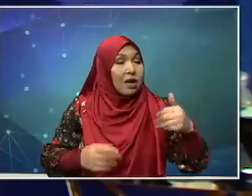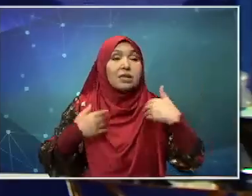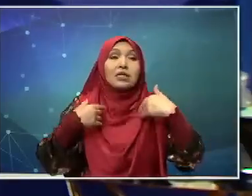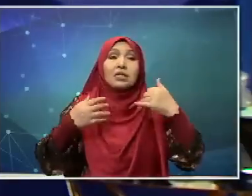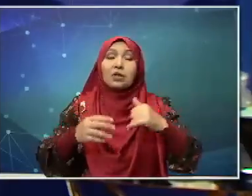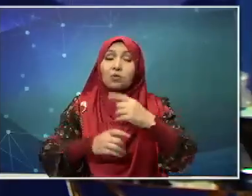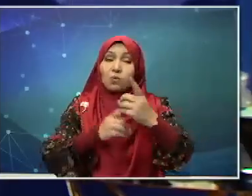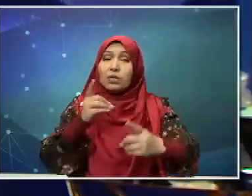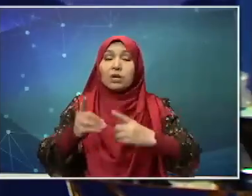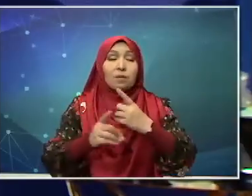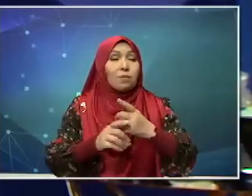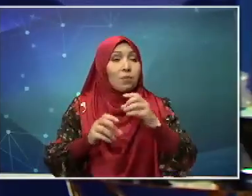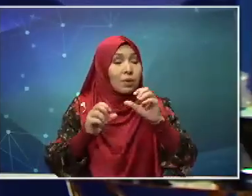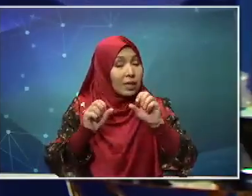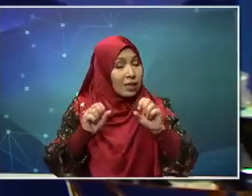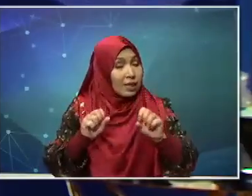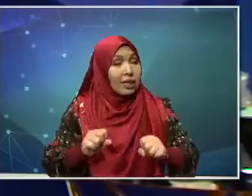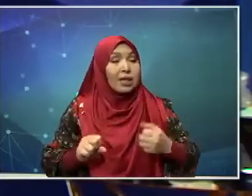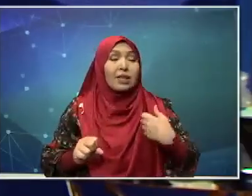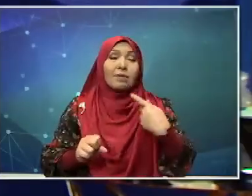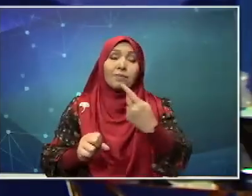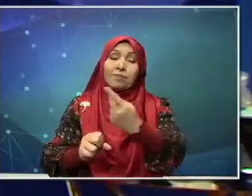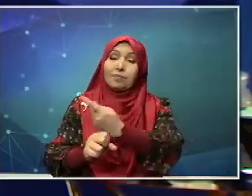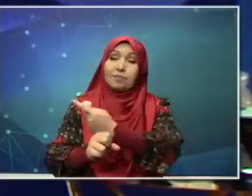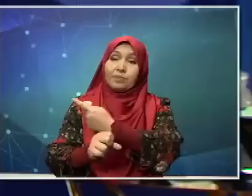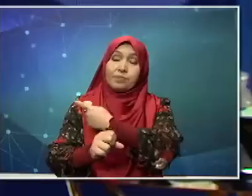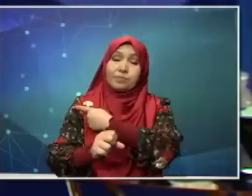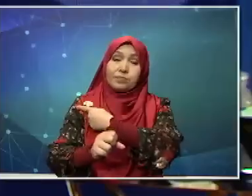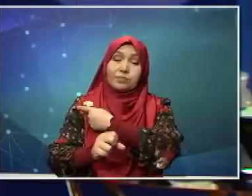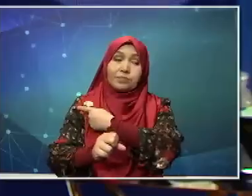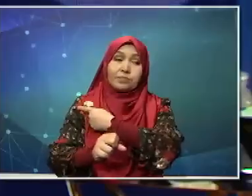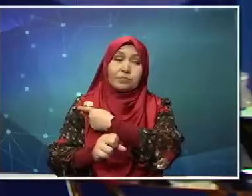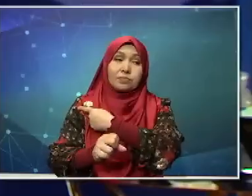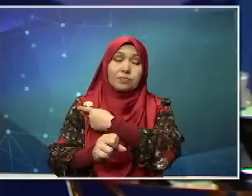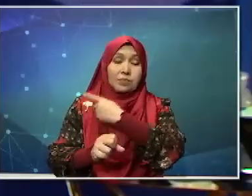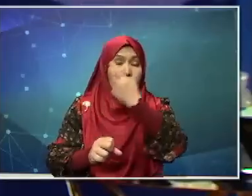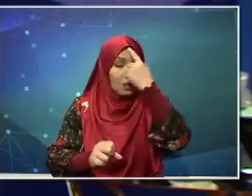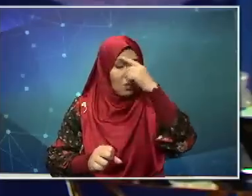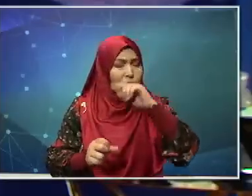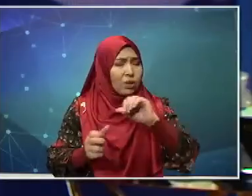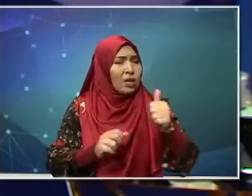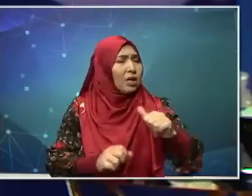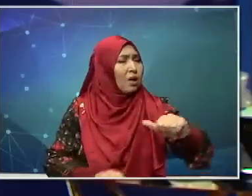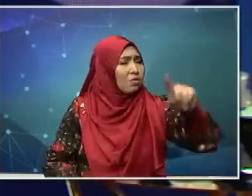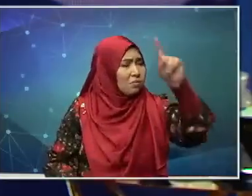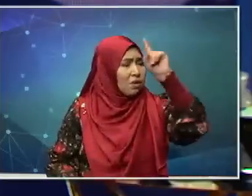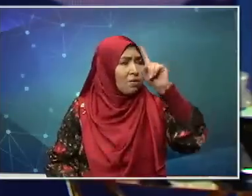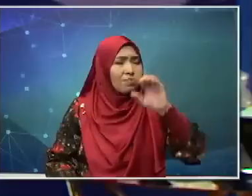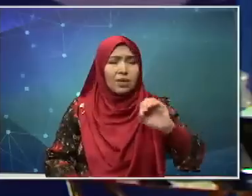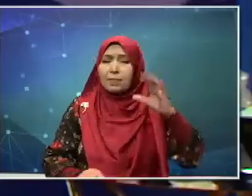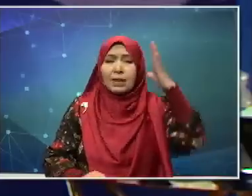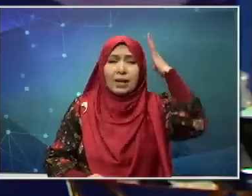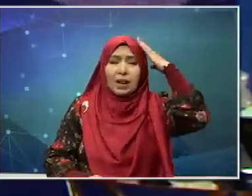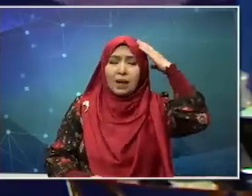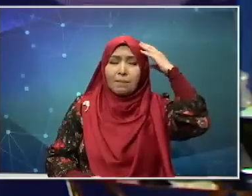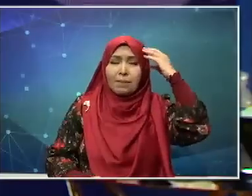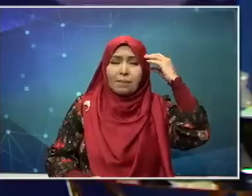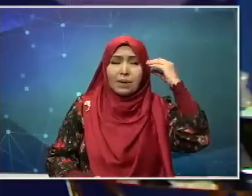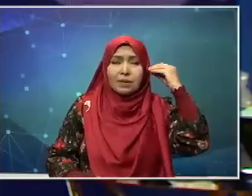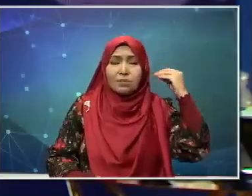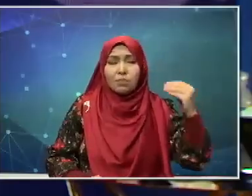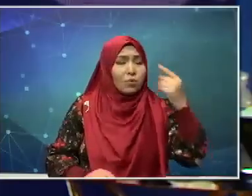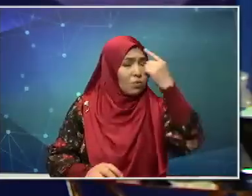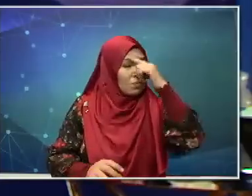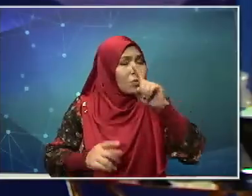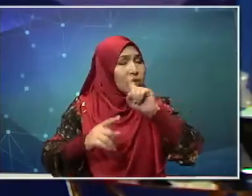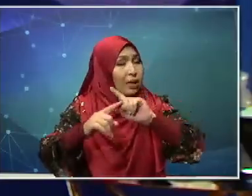milik kita di Ilham seperti benda kapal yang dibina oleh Nabi Nuh diilhamkan oleh Allah pesan tadi pengalaman pun pembinaan kapal